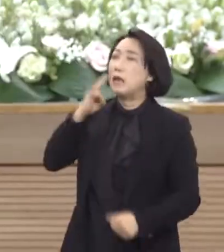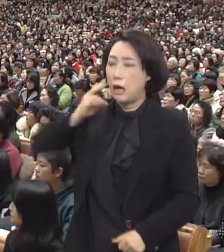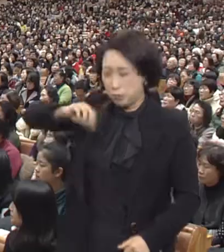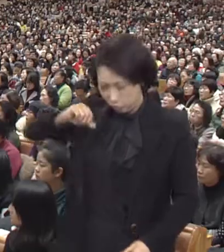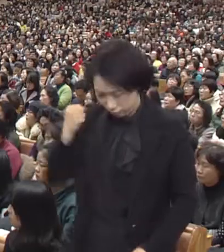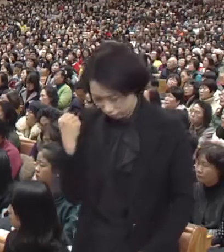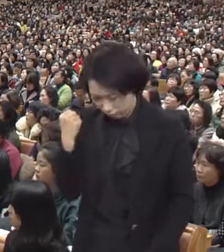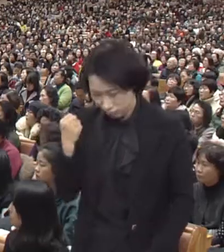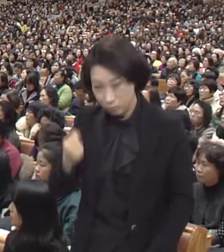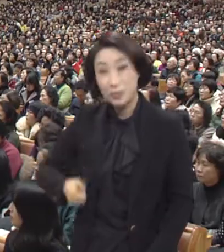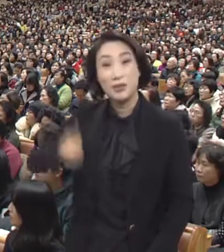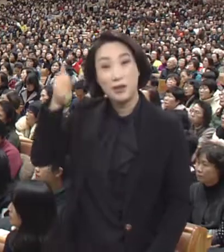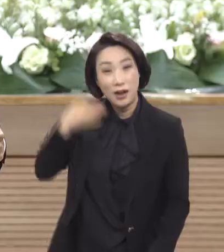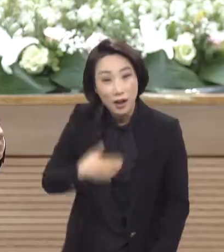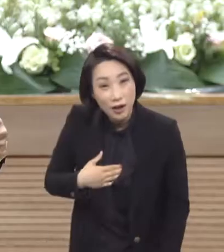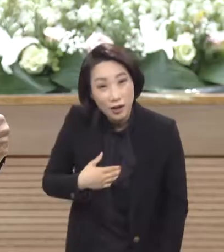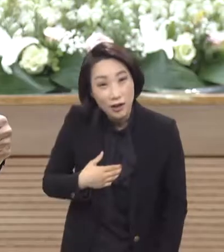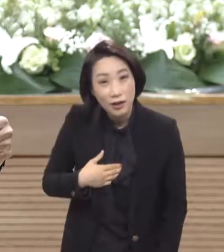응?